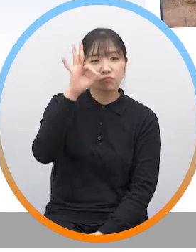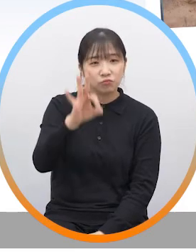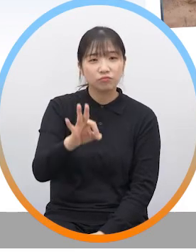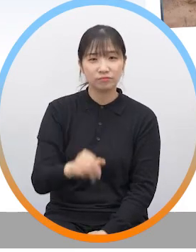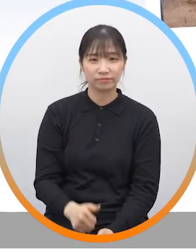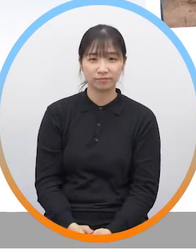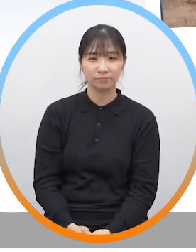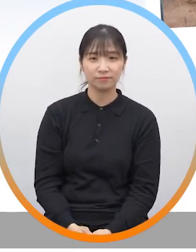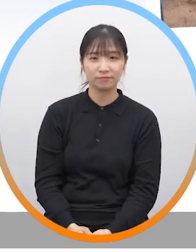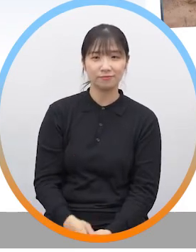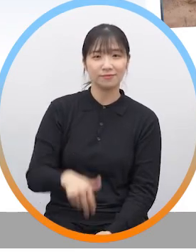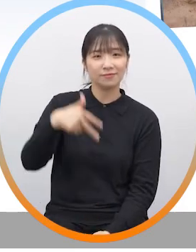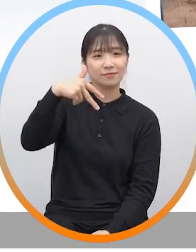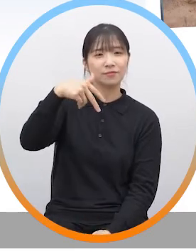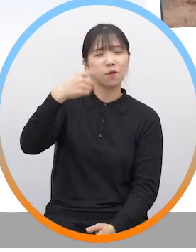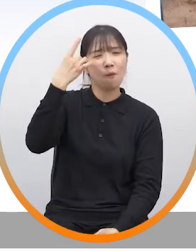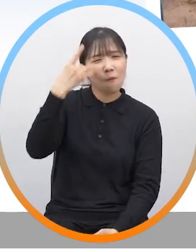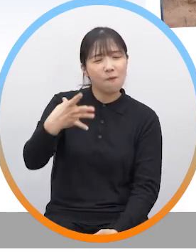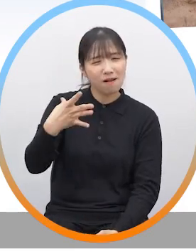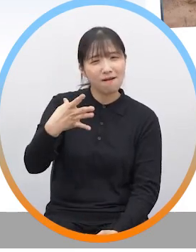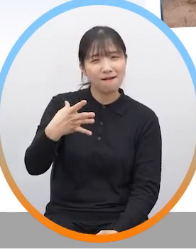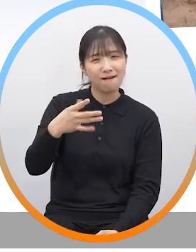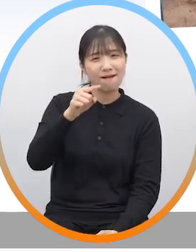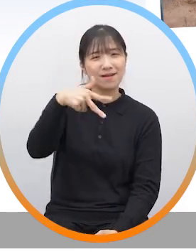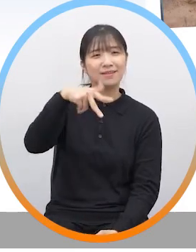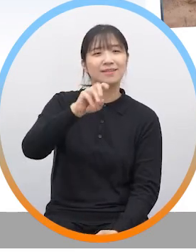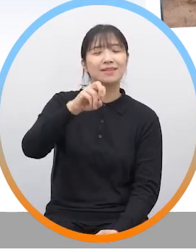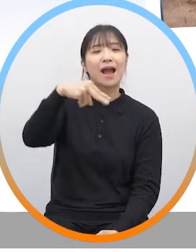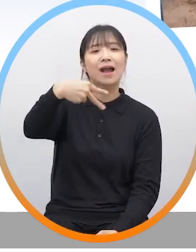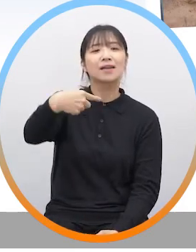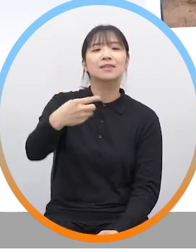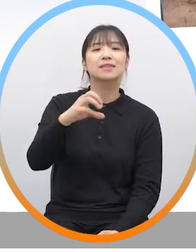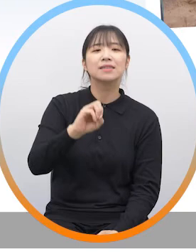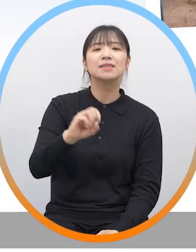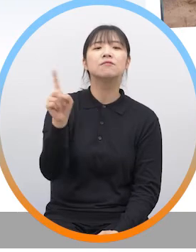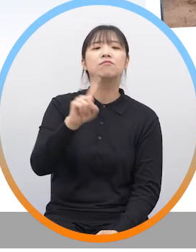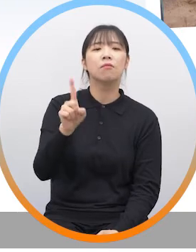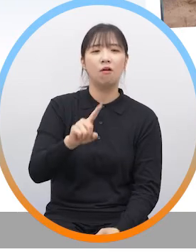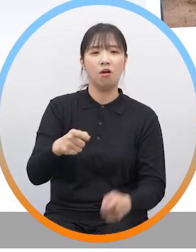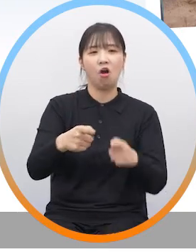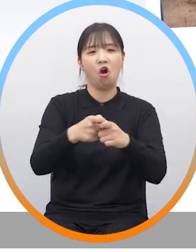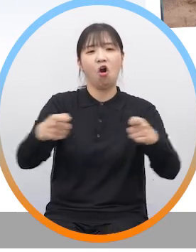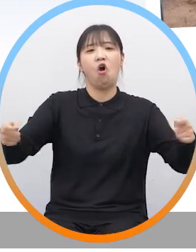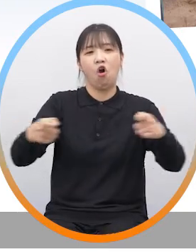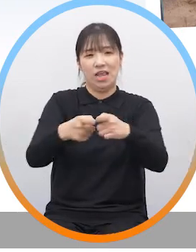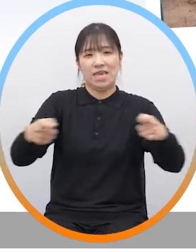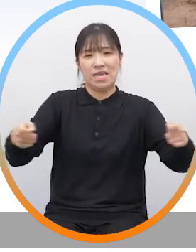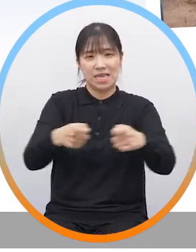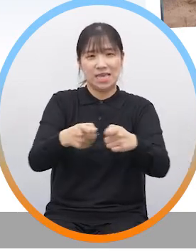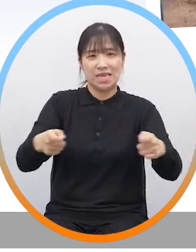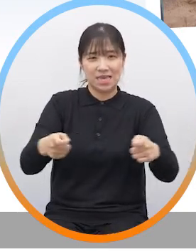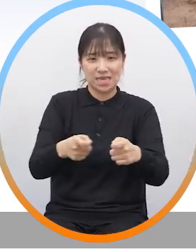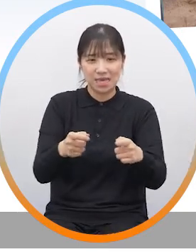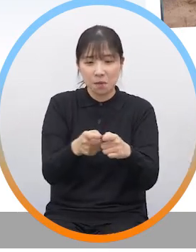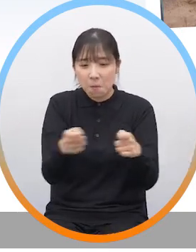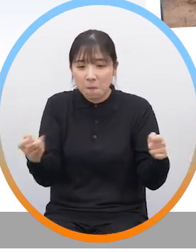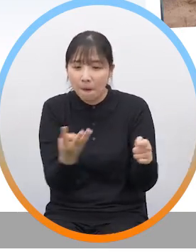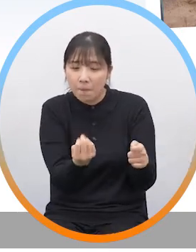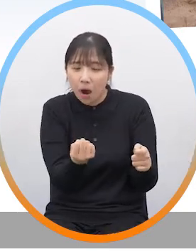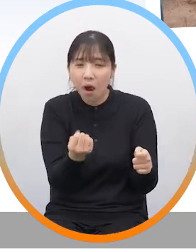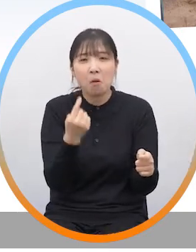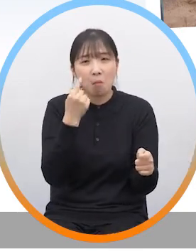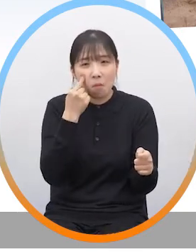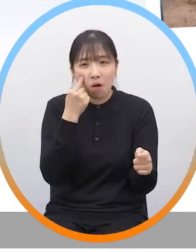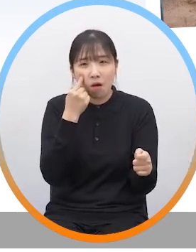보시면은 우리가 원래는 장승은 원래 거리를 이렇게